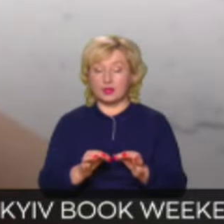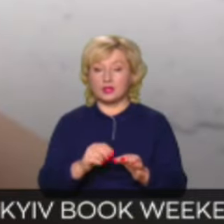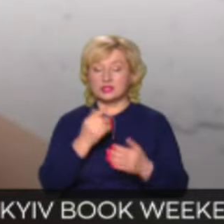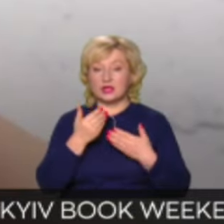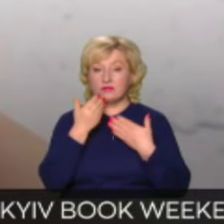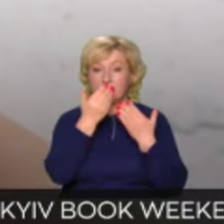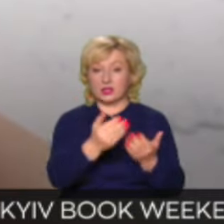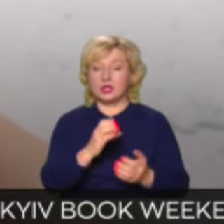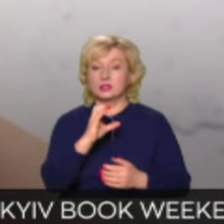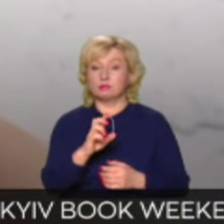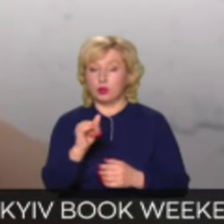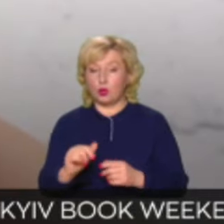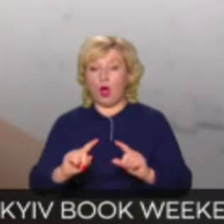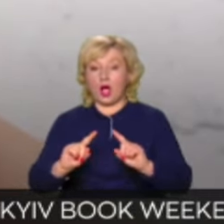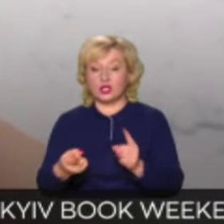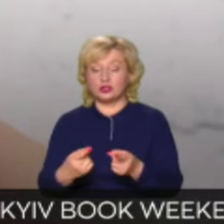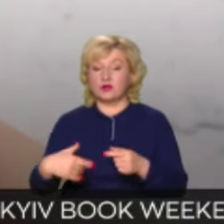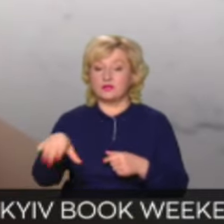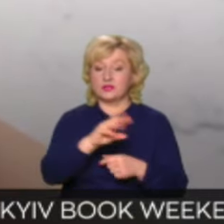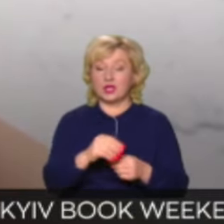зверненням СБУ арештував усі